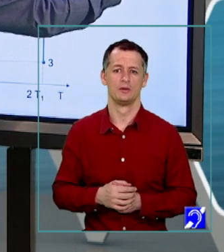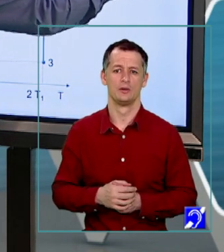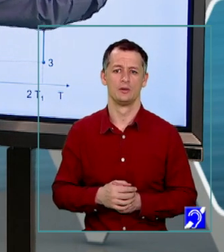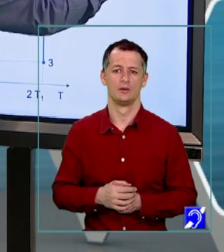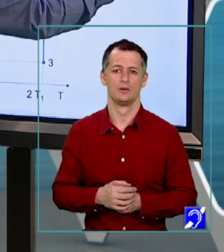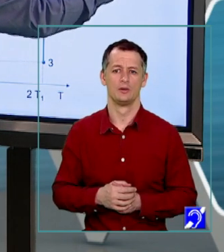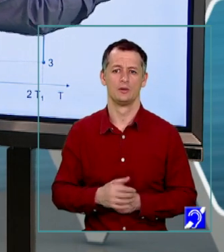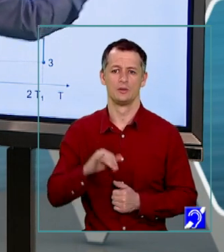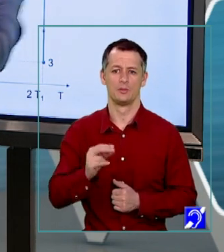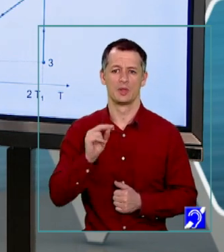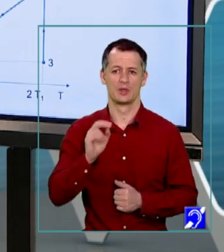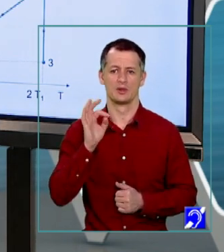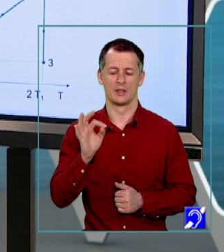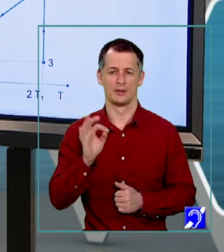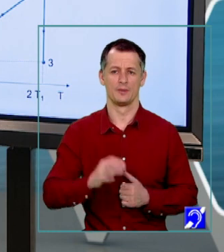PT.